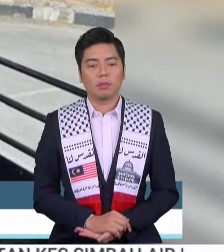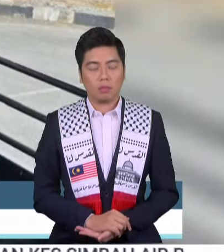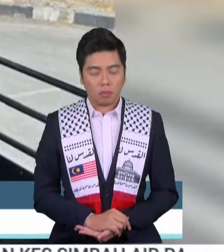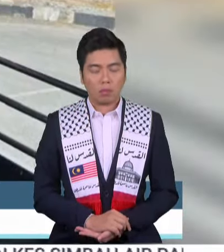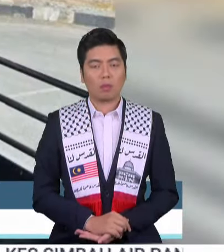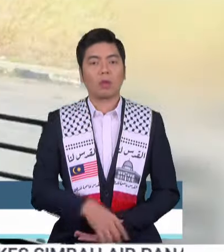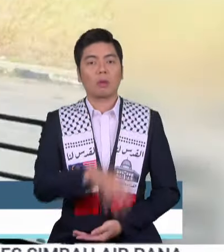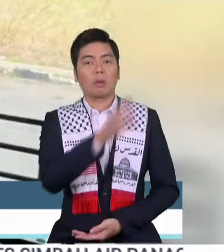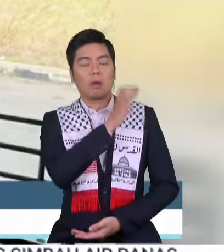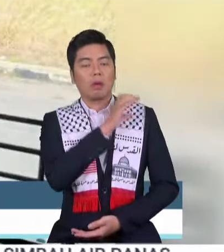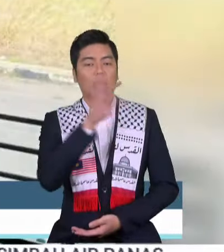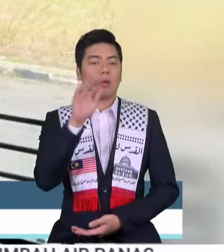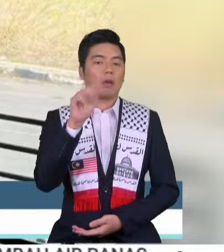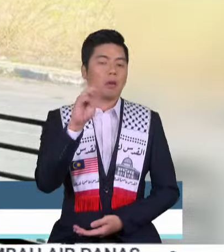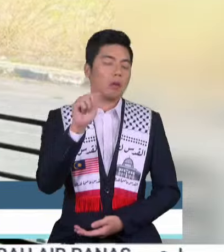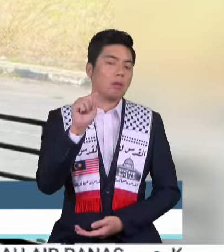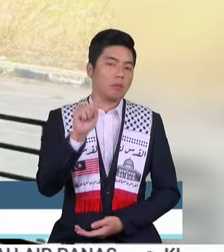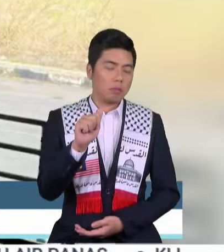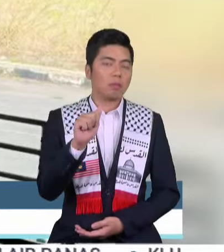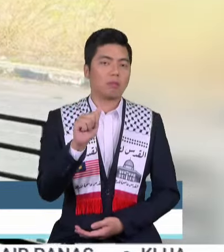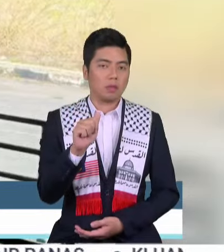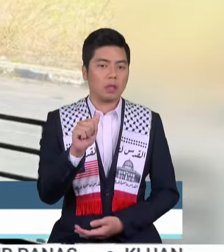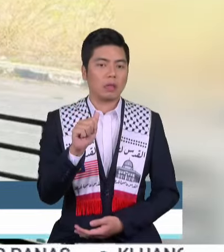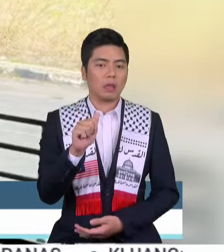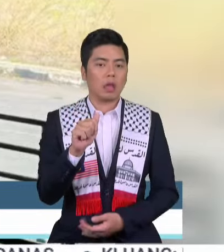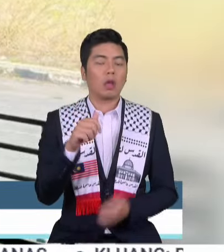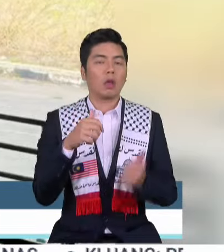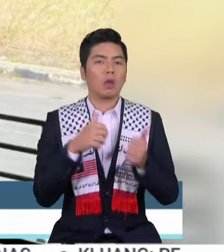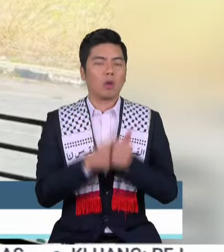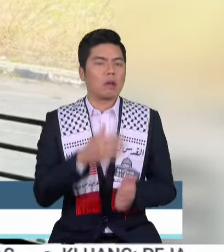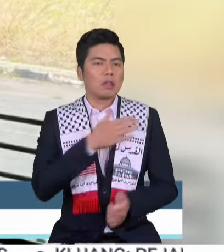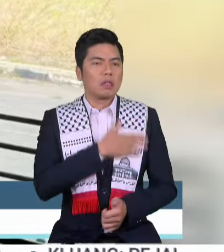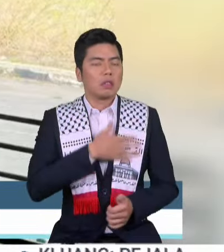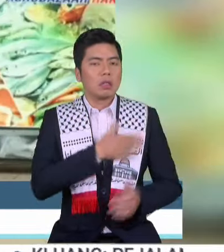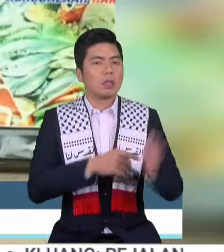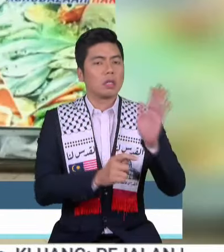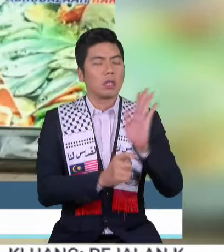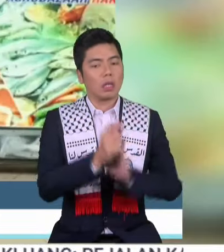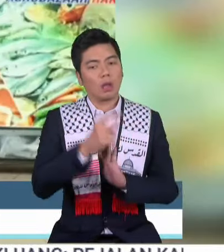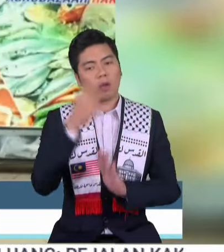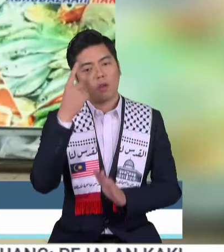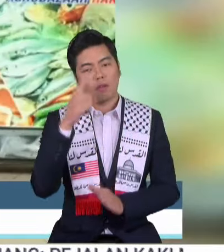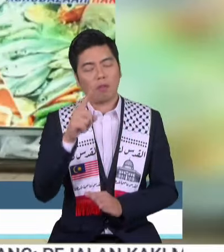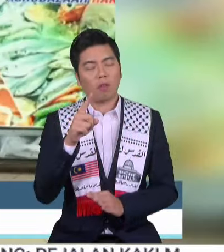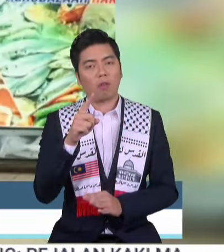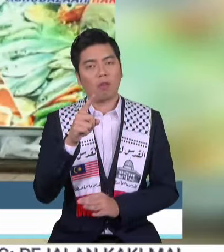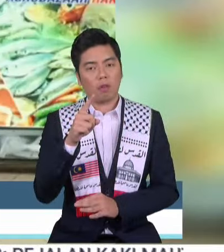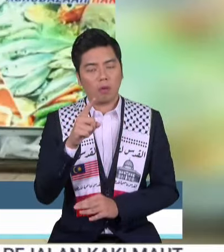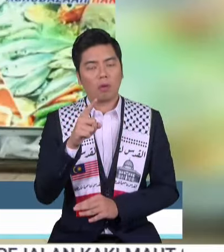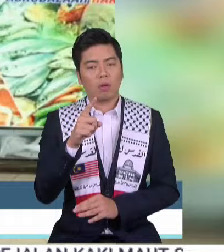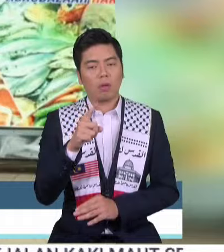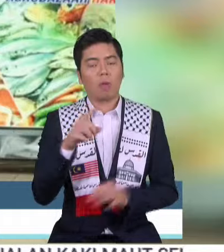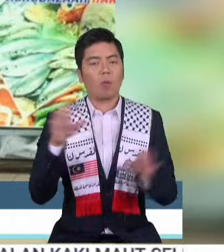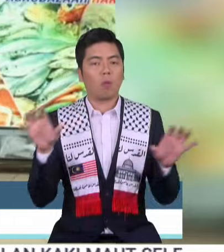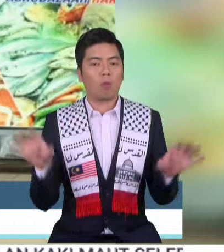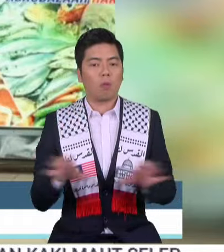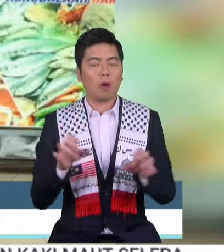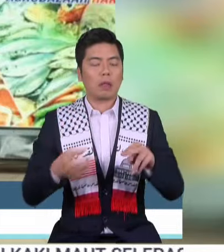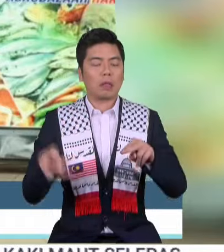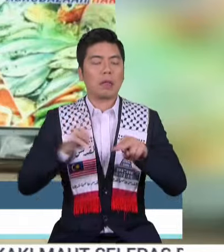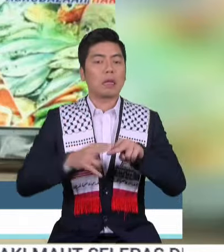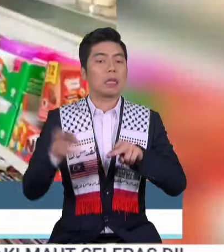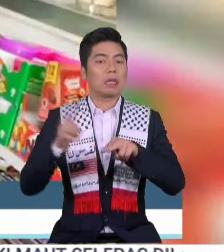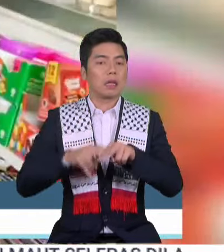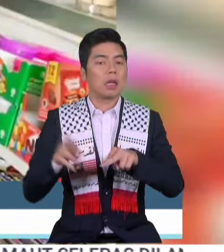Menurut Pengarah Farmer Negeri Muhammad Anzara Azizan, berikutan permintaan yang tinggi, pihaknya mengambil inisiatif untuk melaksanakan